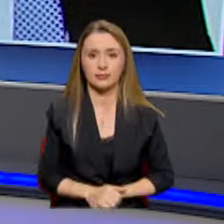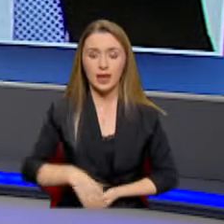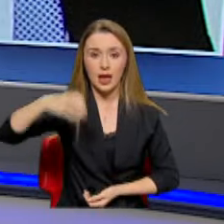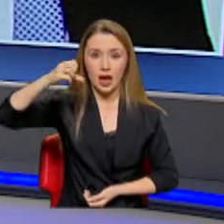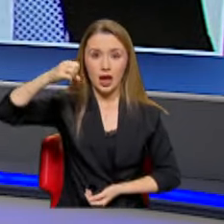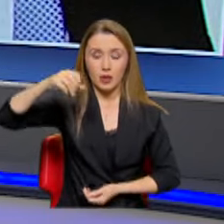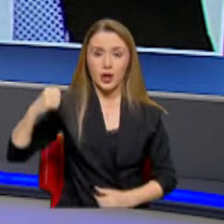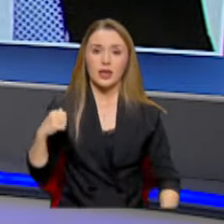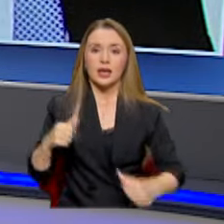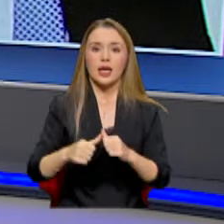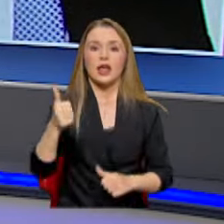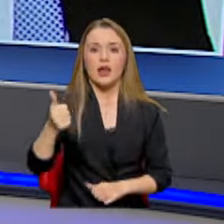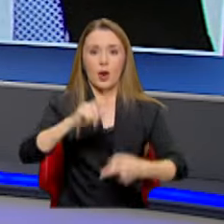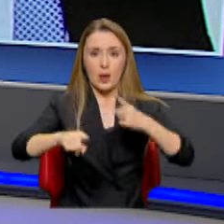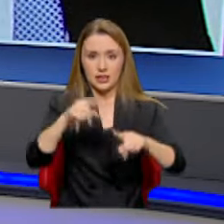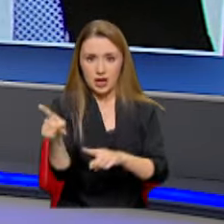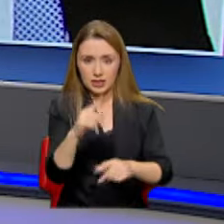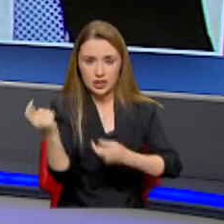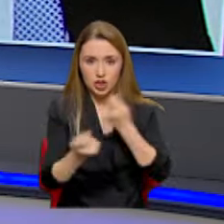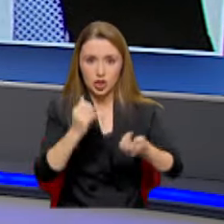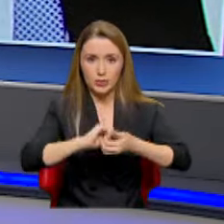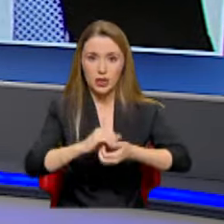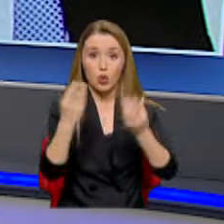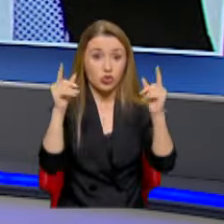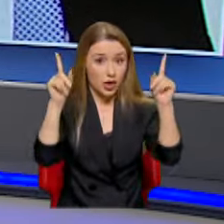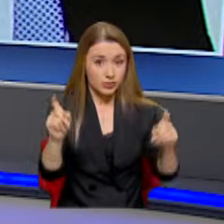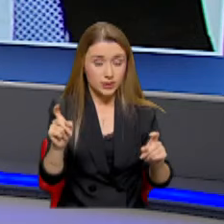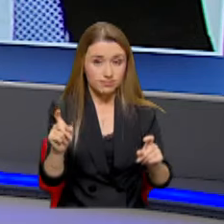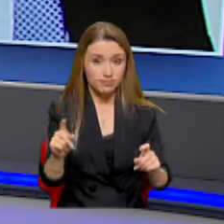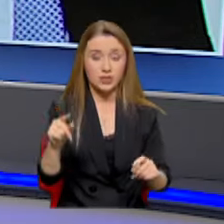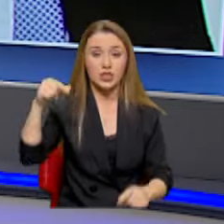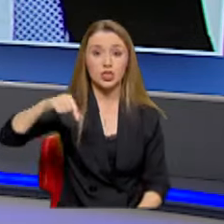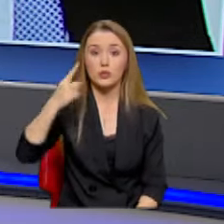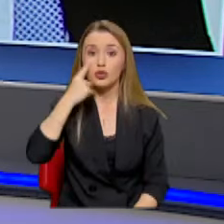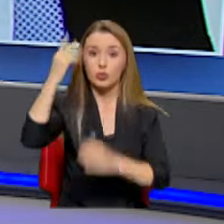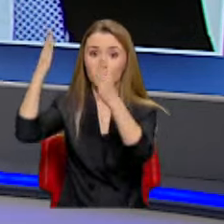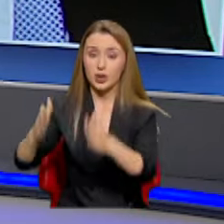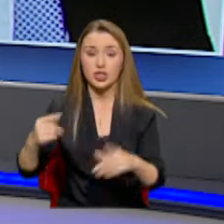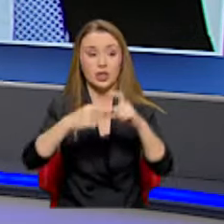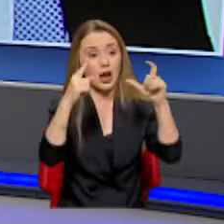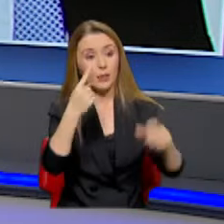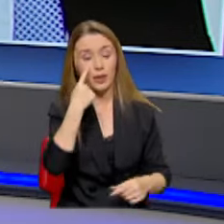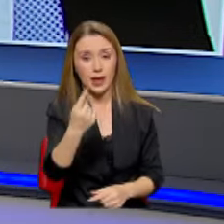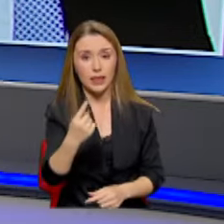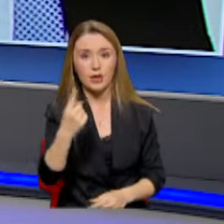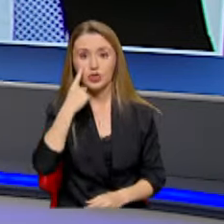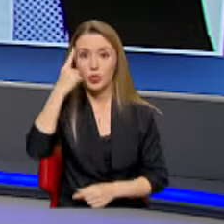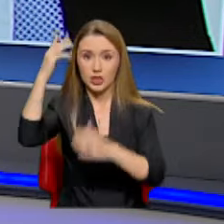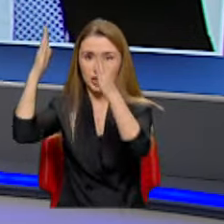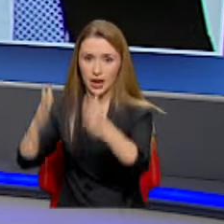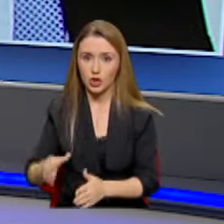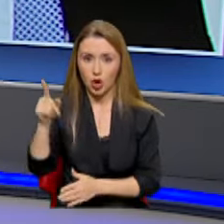AK Parti ve yeniden Refah Partisi arasında işbirliği olacak mı gözler Erdoğan ve Erbakan'a çevrilmiş Ken Cumhurbaşkanı